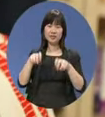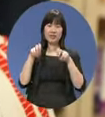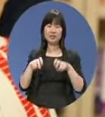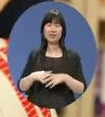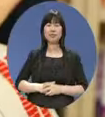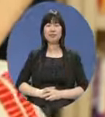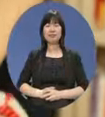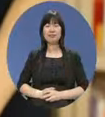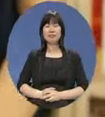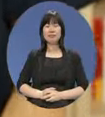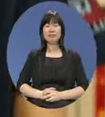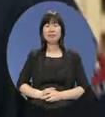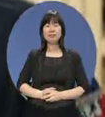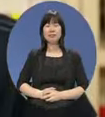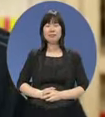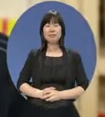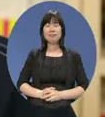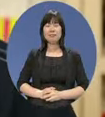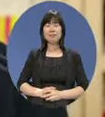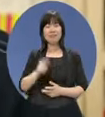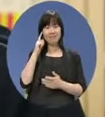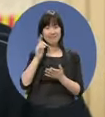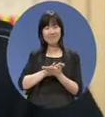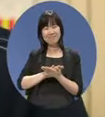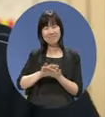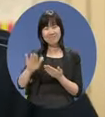준혁이가 춤을 봐주니까 정말 시원하네.